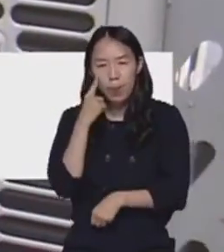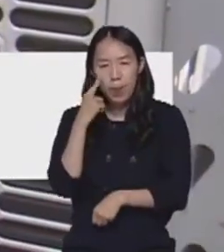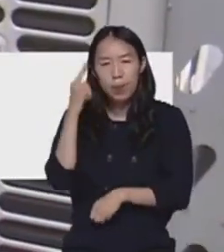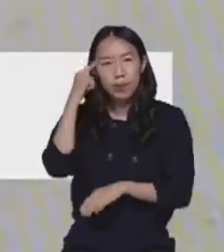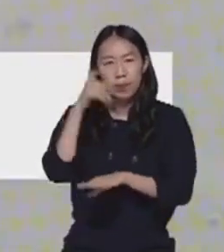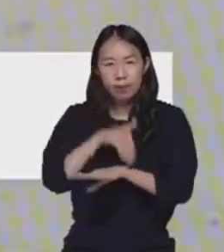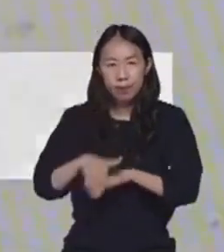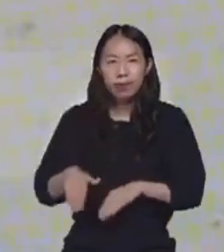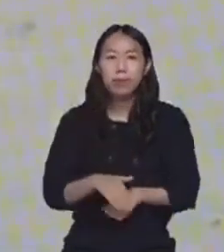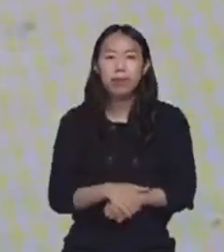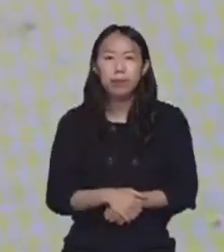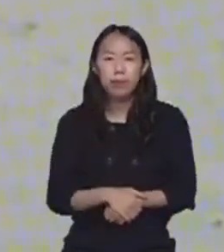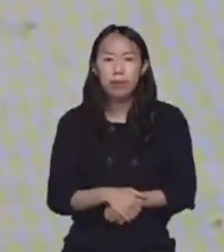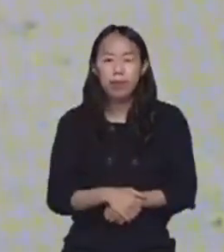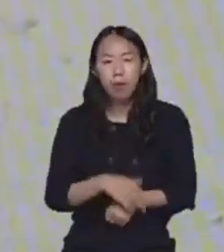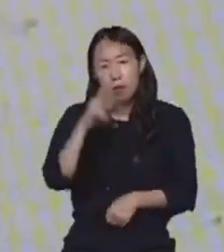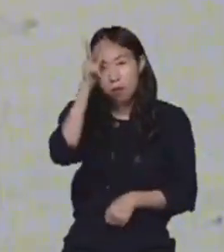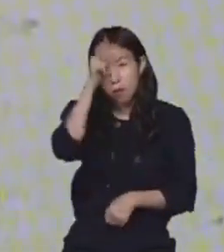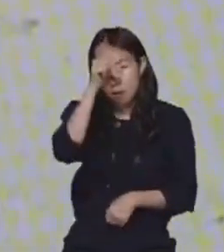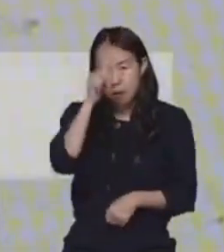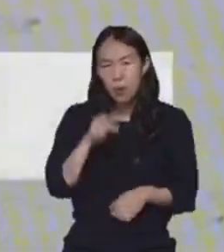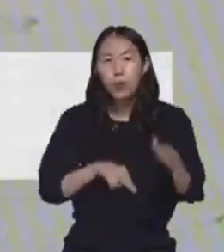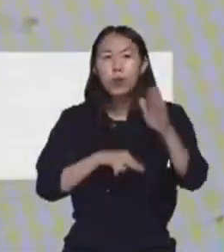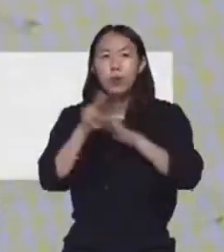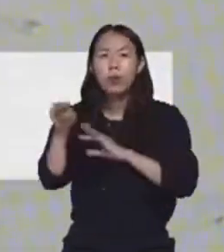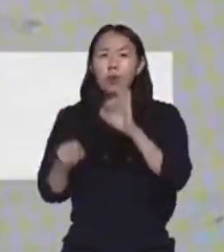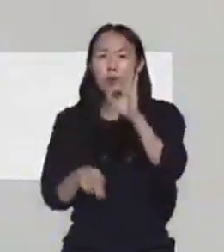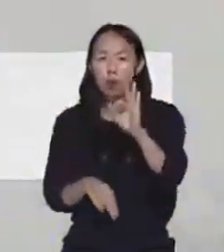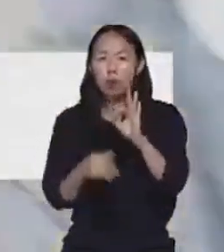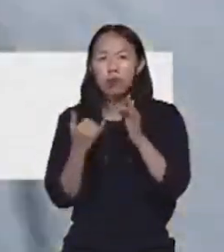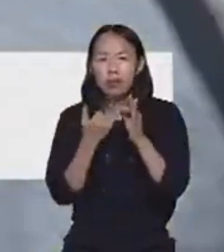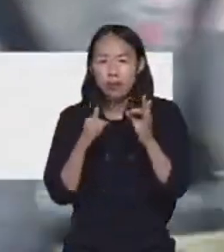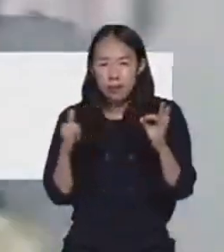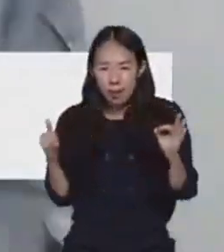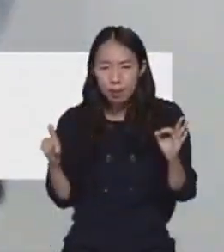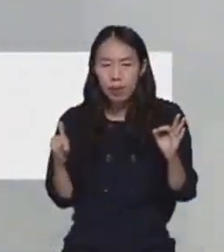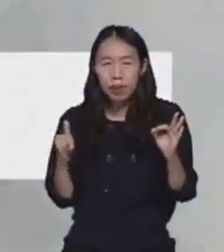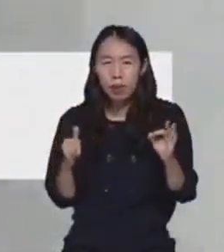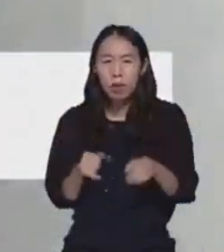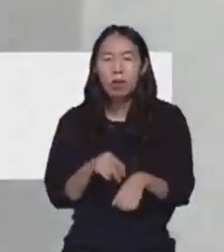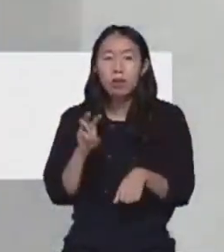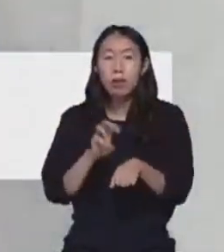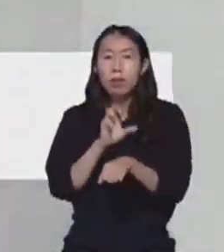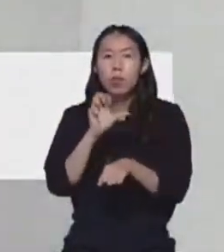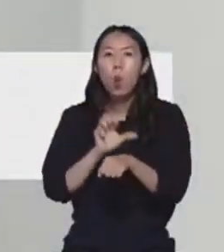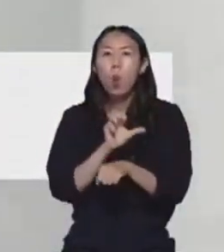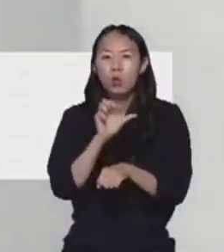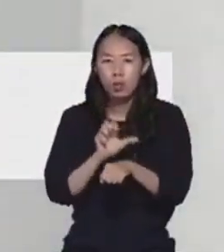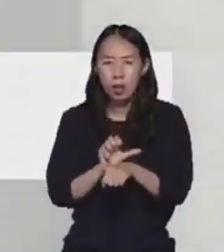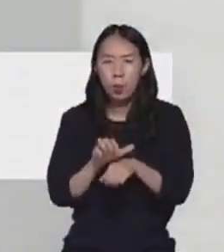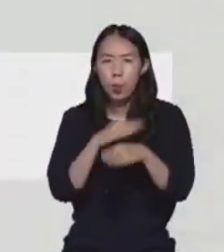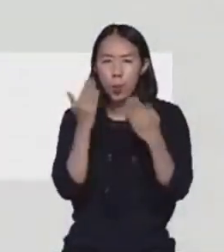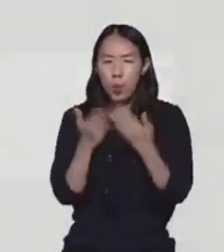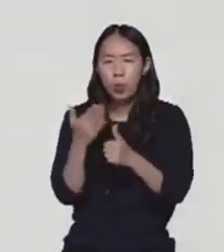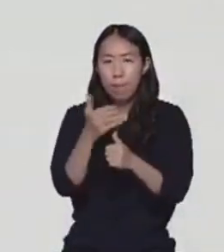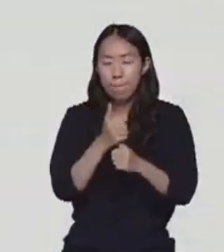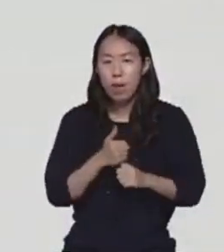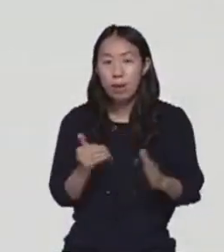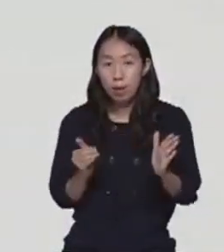하려고. 한편 경찰은 달아난 10명의 신원을 도주 35시간여 만에 모두